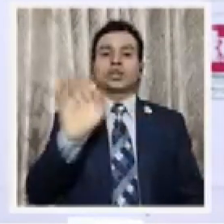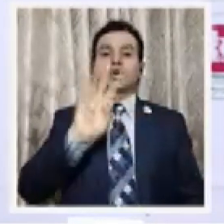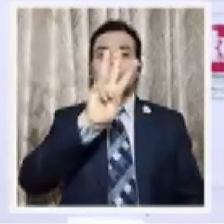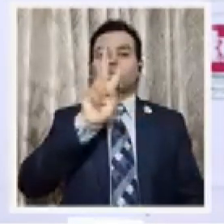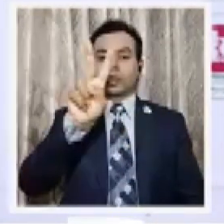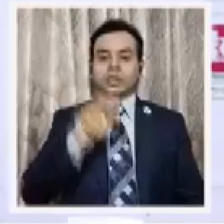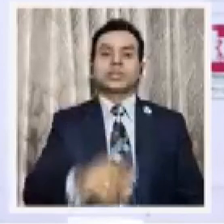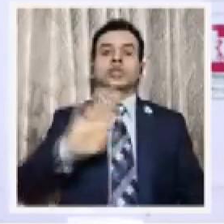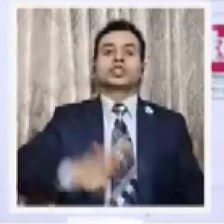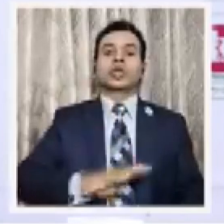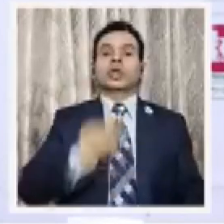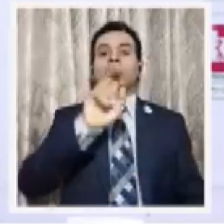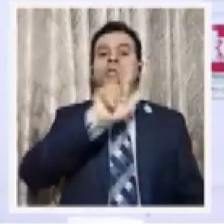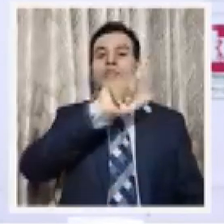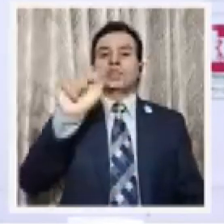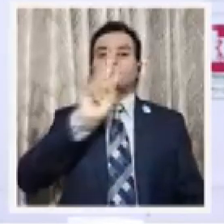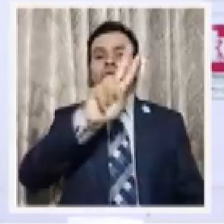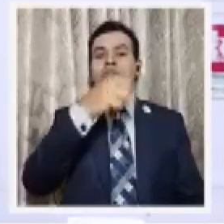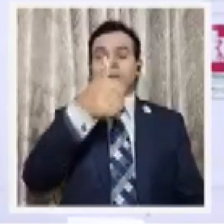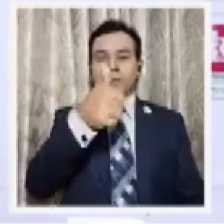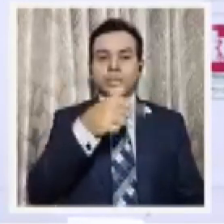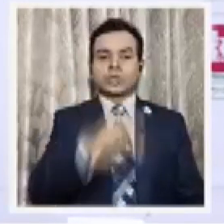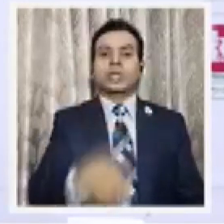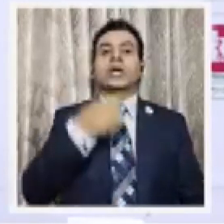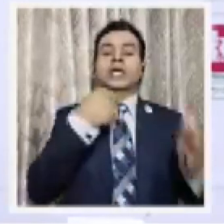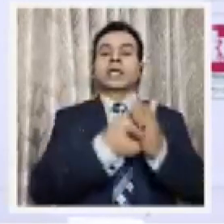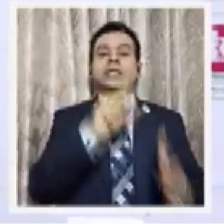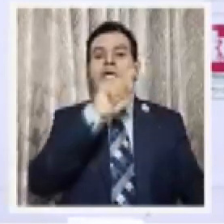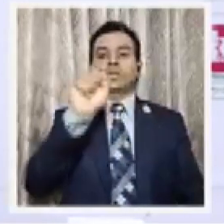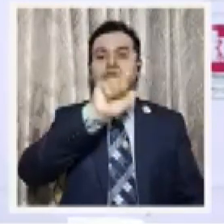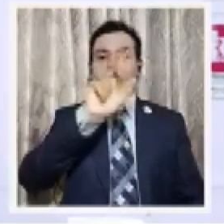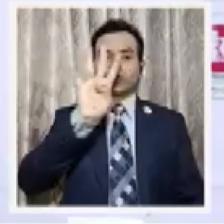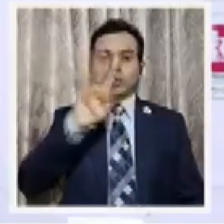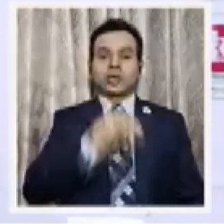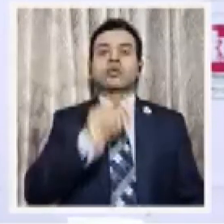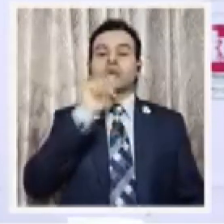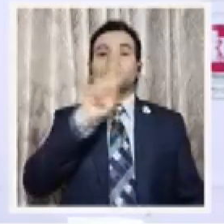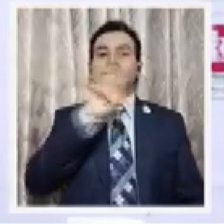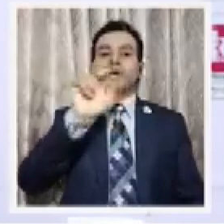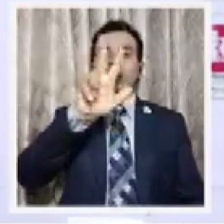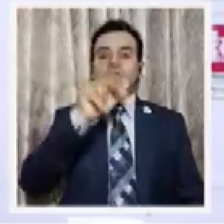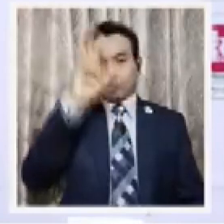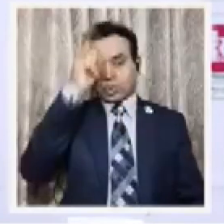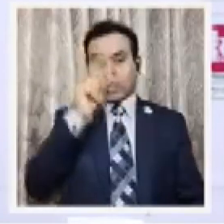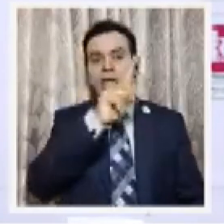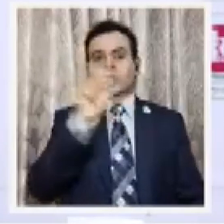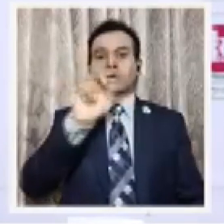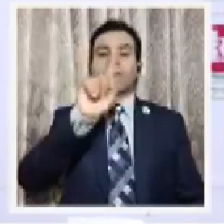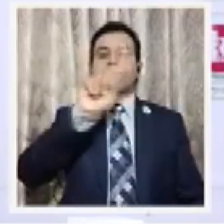বিভাগ ভিত্তিক এ পর্যন্ত মৃতের সংখ্যা ঢাকা বিভাগে 1,432 জন, চট্টগ্রাম বিভাগ 726 জন,